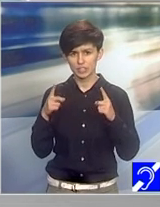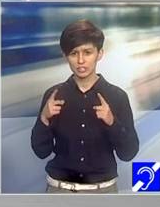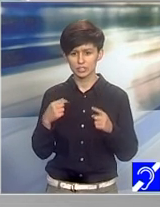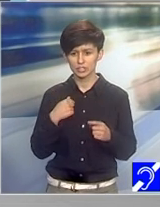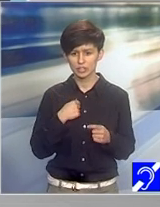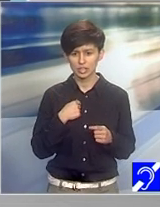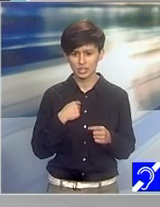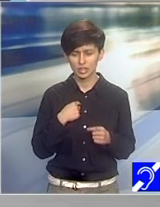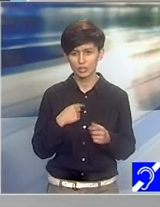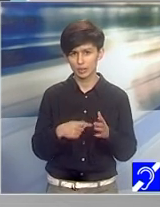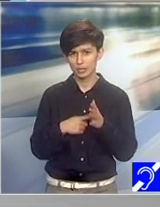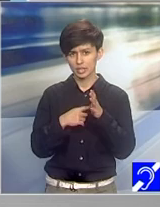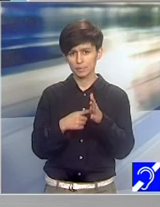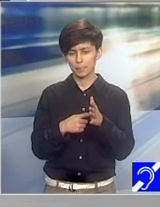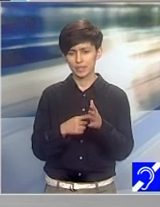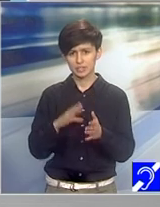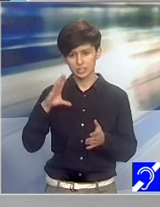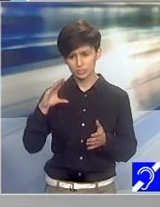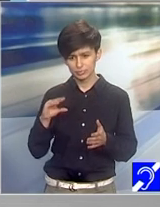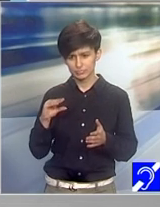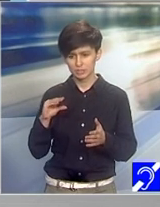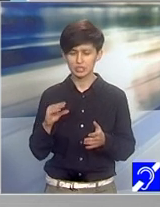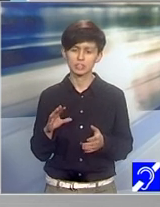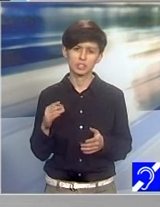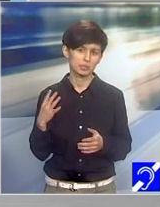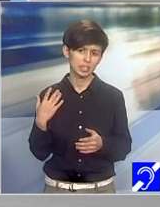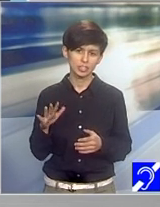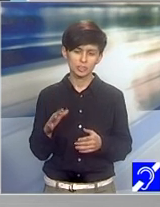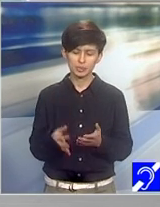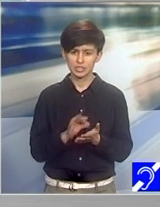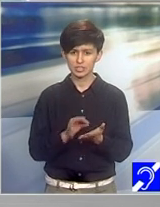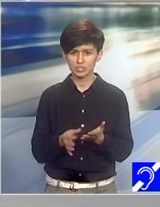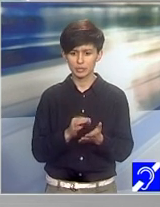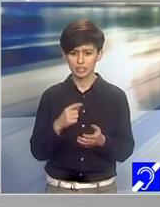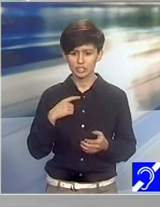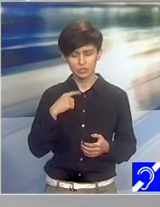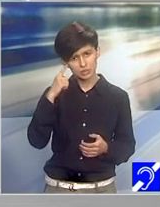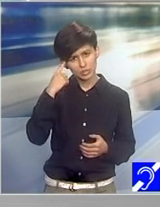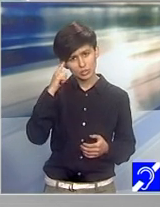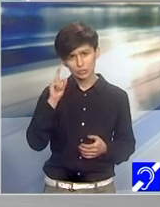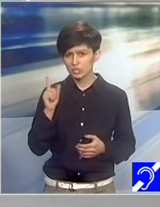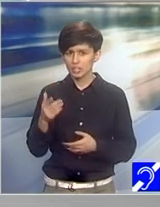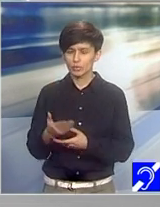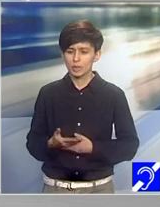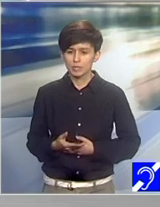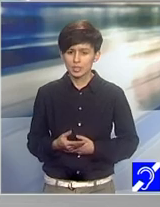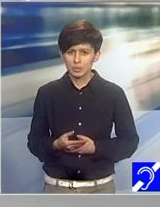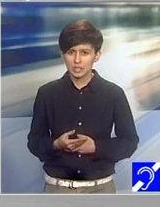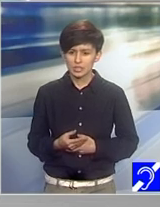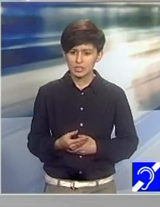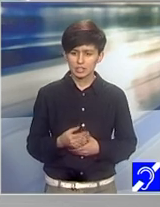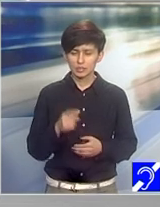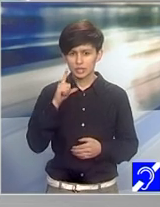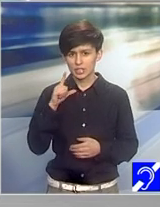recenzat și eu, nu 2-3 pagini, ci 15-20 de pagini, sunt cunoscute de câțiva ani, n-am primit replică de la profesorul Boia,